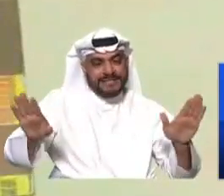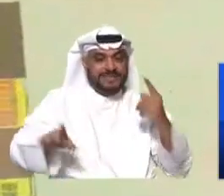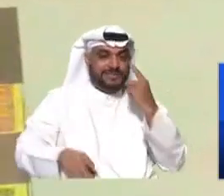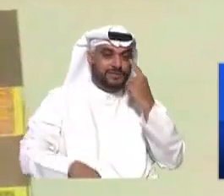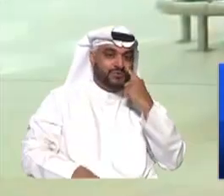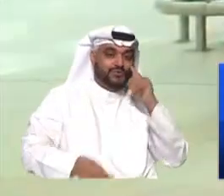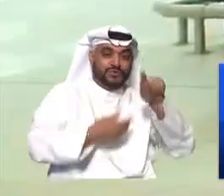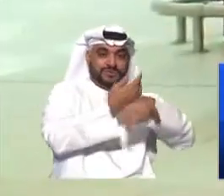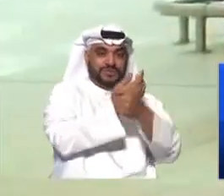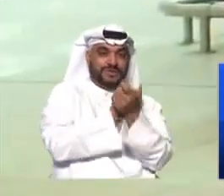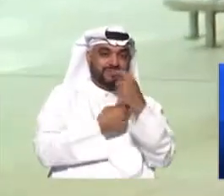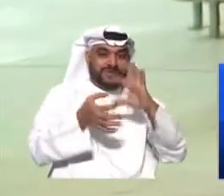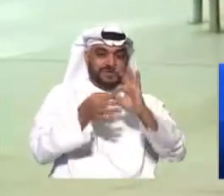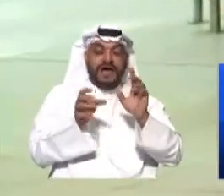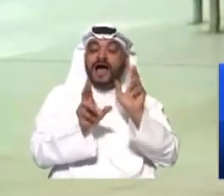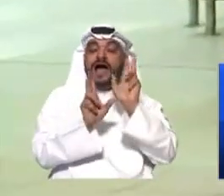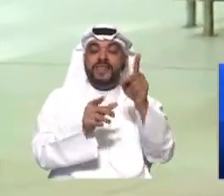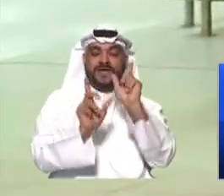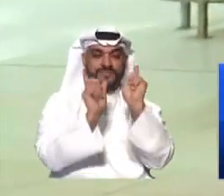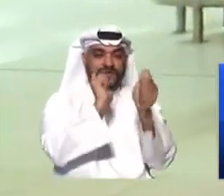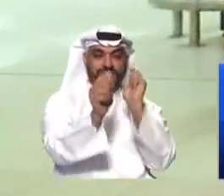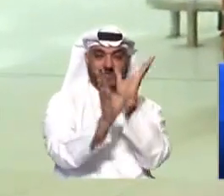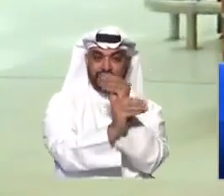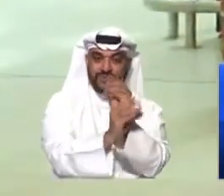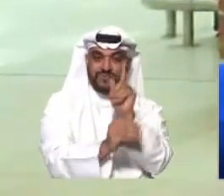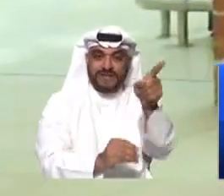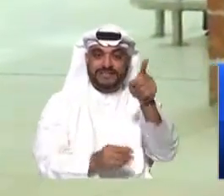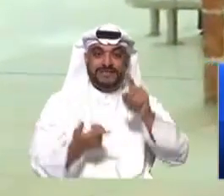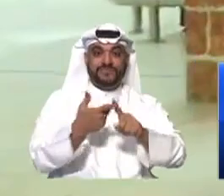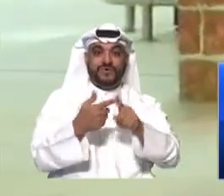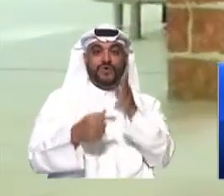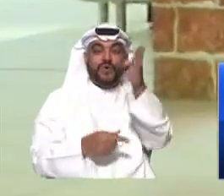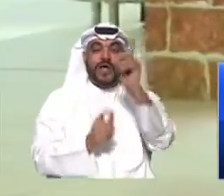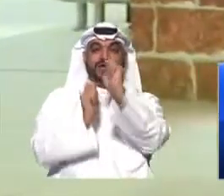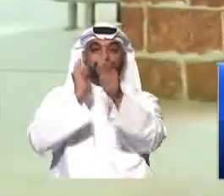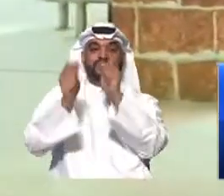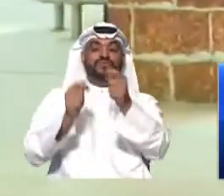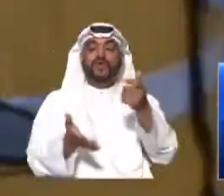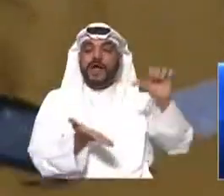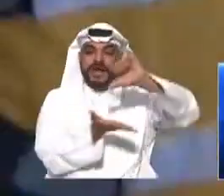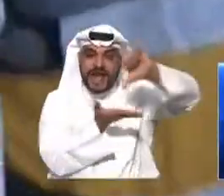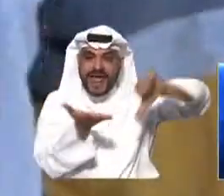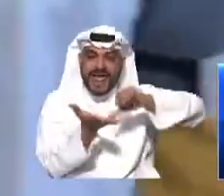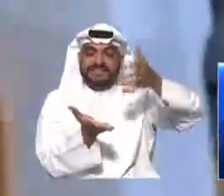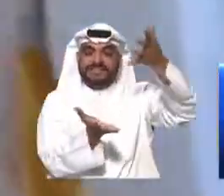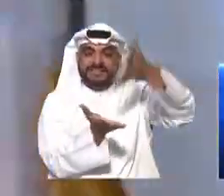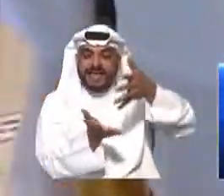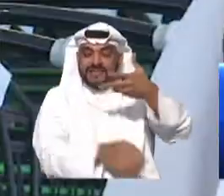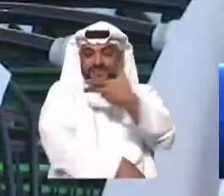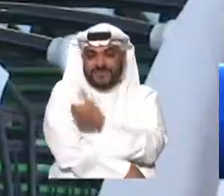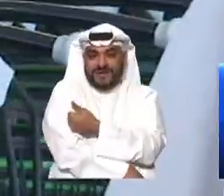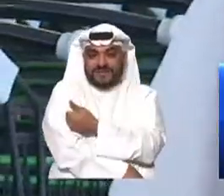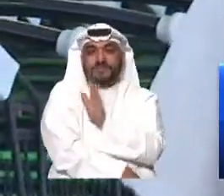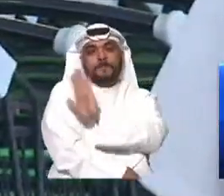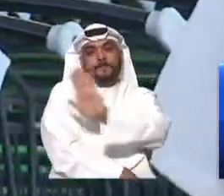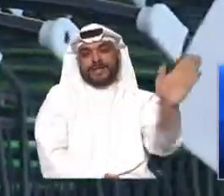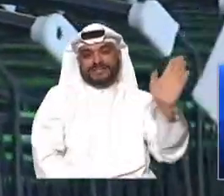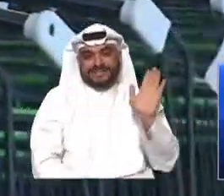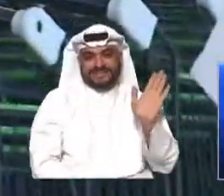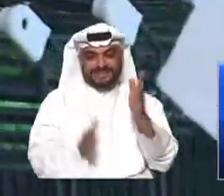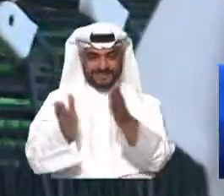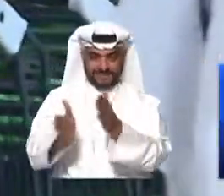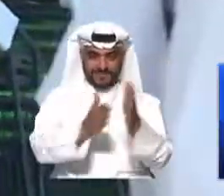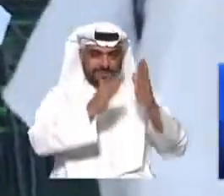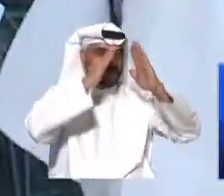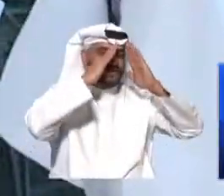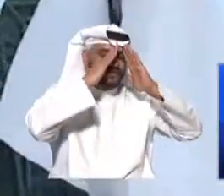والصيدليات والجمعيات التعاونية والأسواق الموازية ومنافذ التسوق التمويني فقط لغير المحصنين. المهندس فهد المليحان، كل